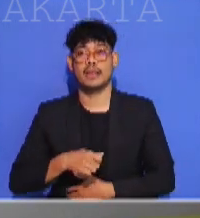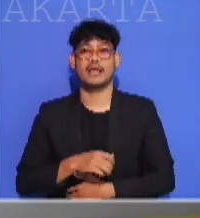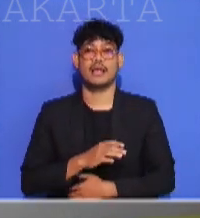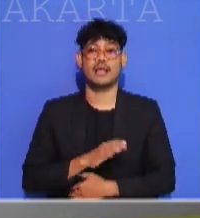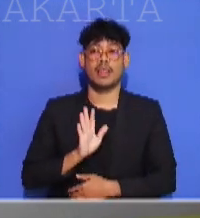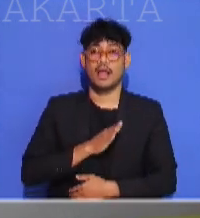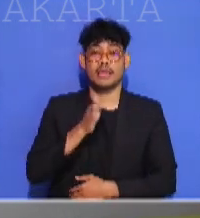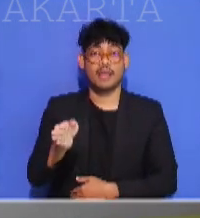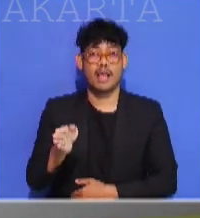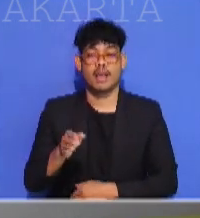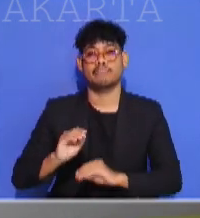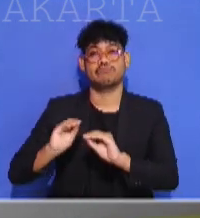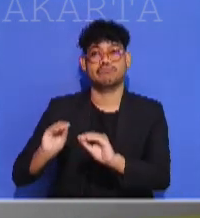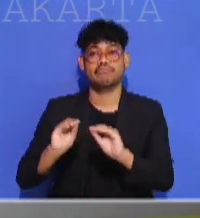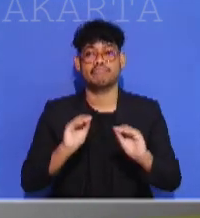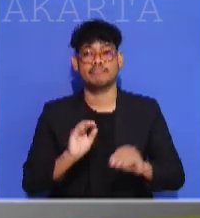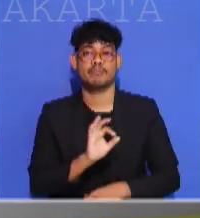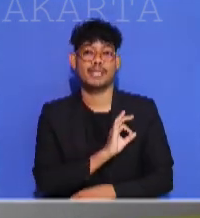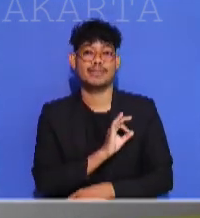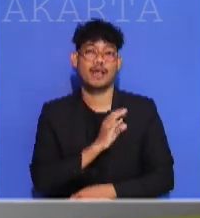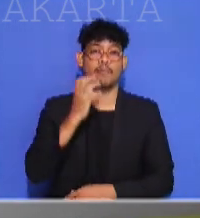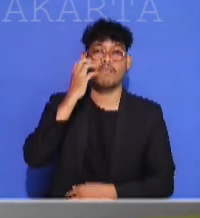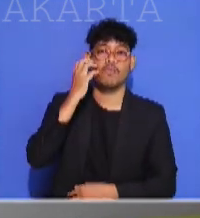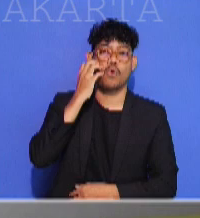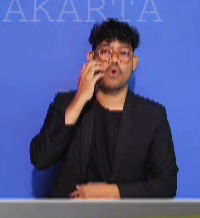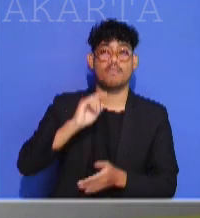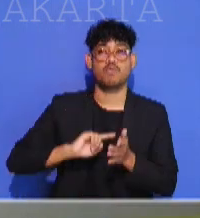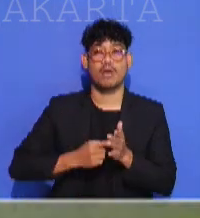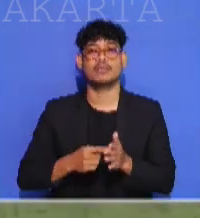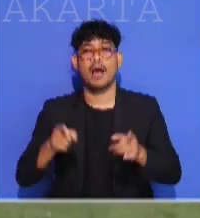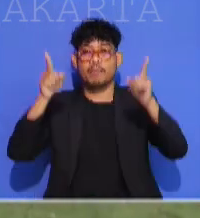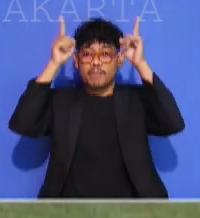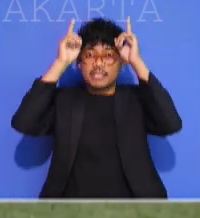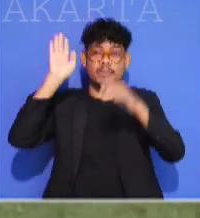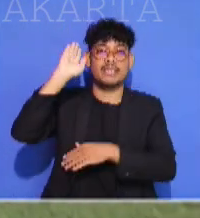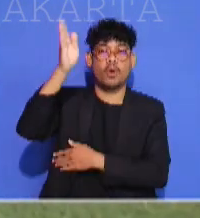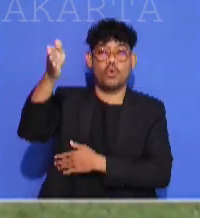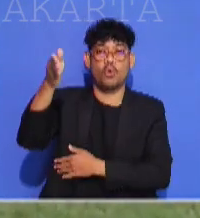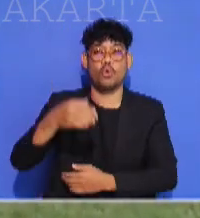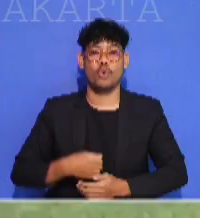mengikuti pembekalan dari Presiden Prabowo Subianto mulai hari Kamis besok.